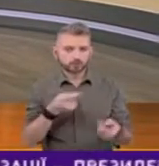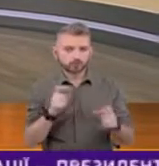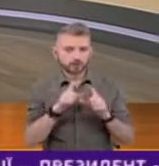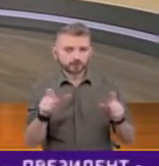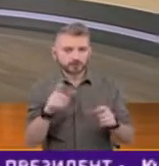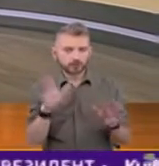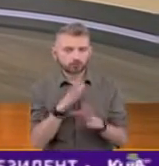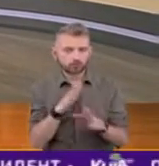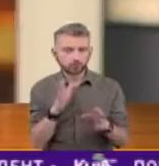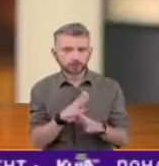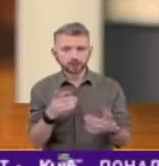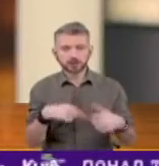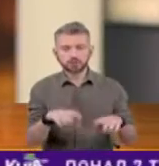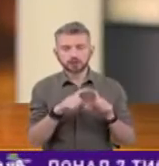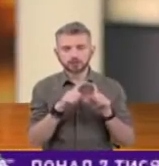екології,